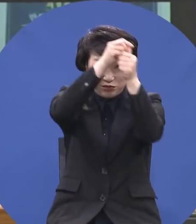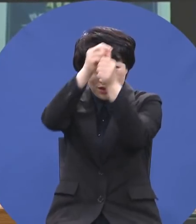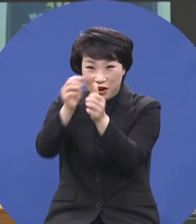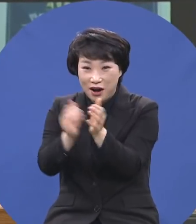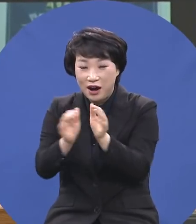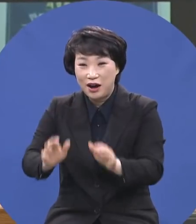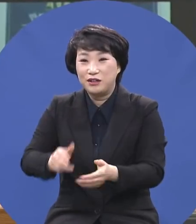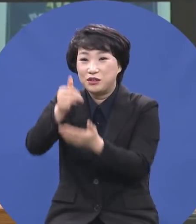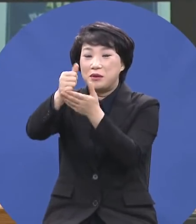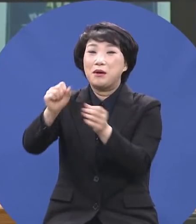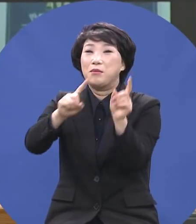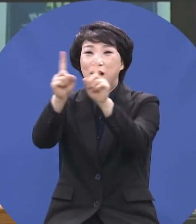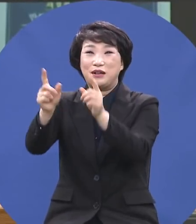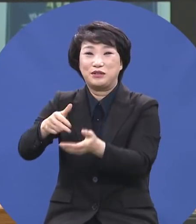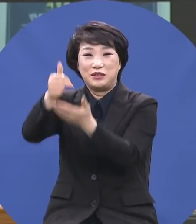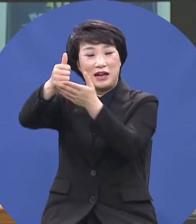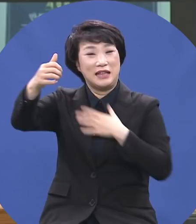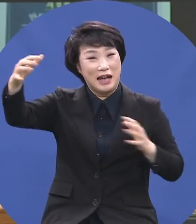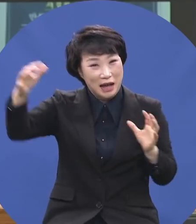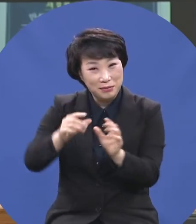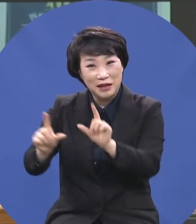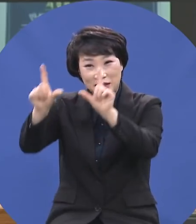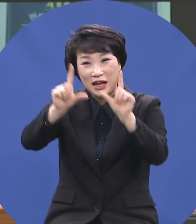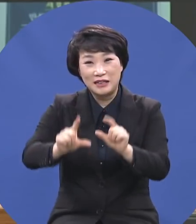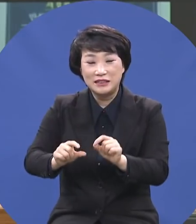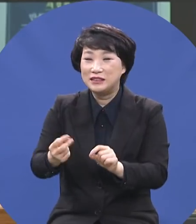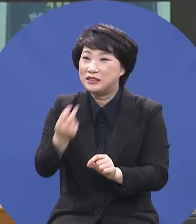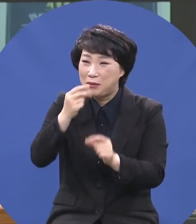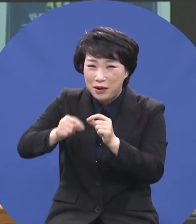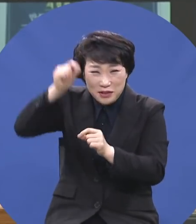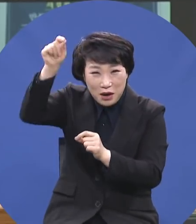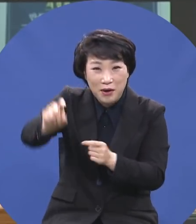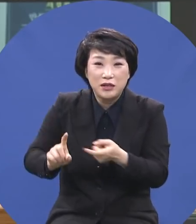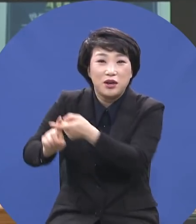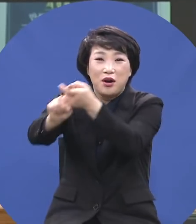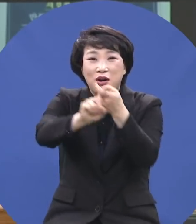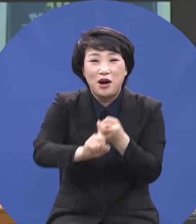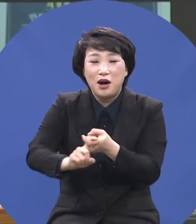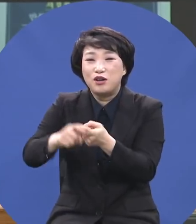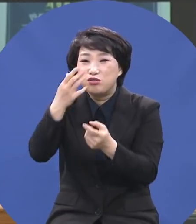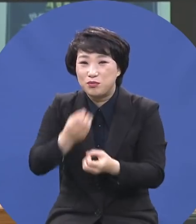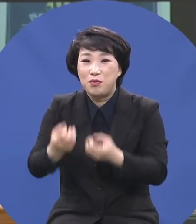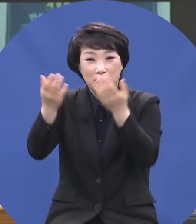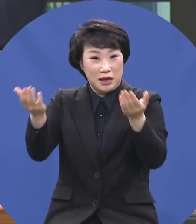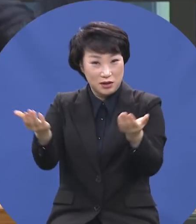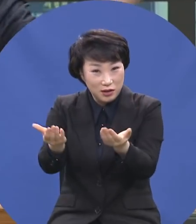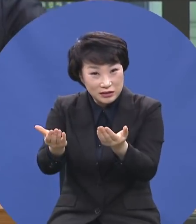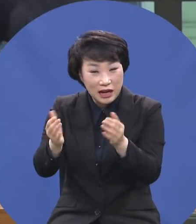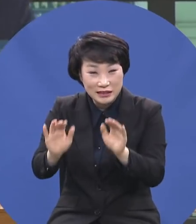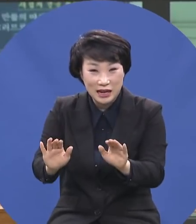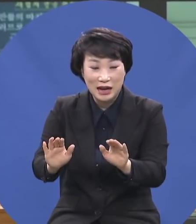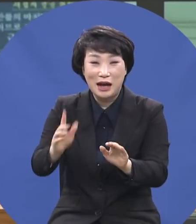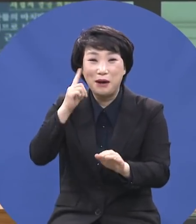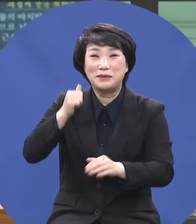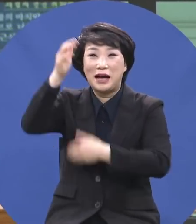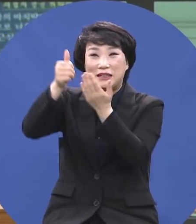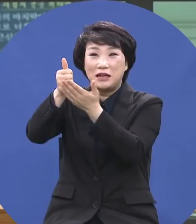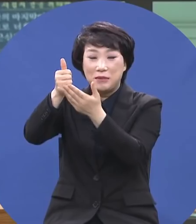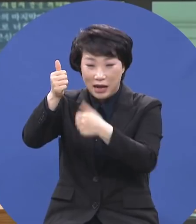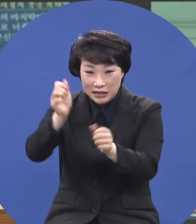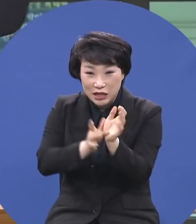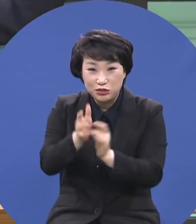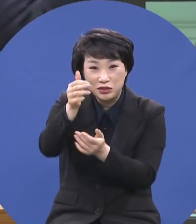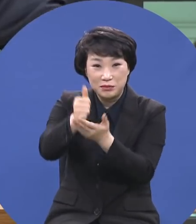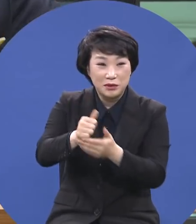주님의 부활하신 그분과 함께 사는 영원한 연합된 축복의 역사가 아버지와 아들과